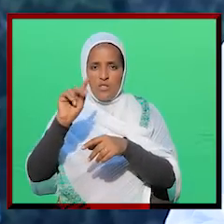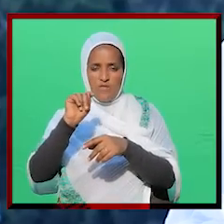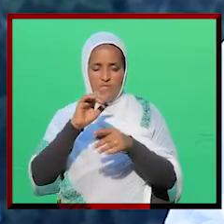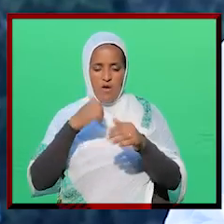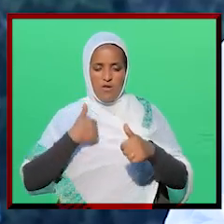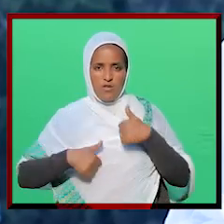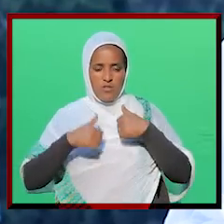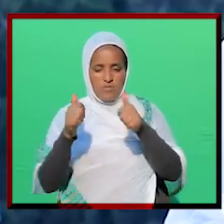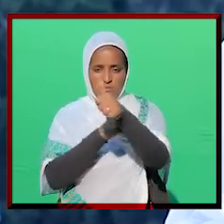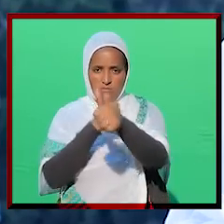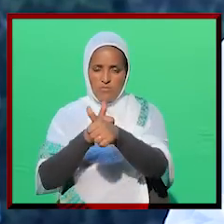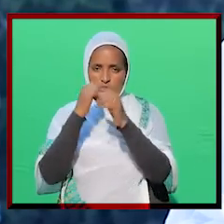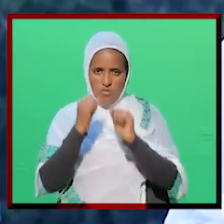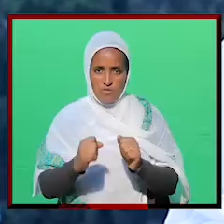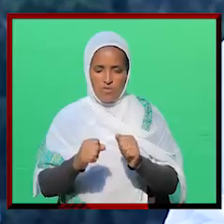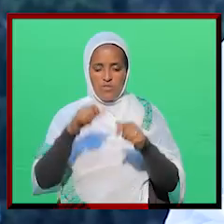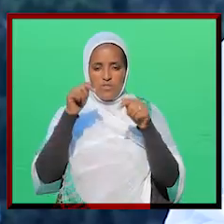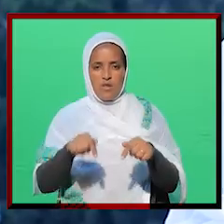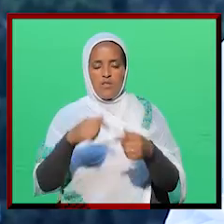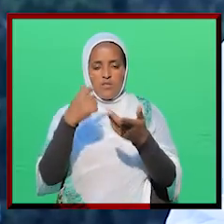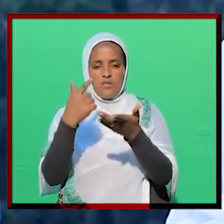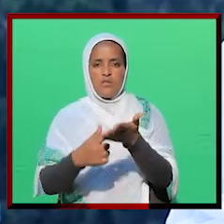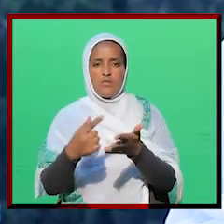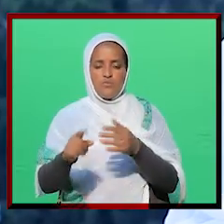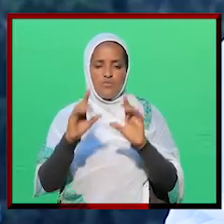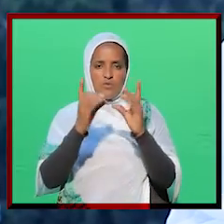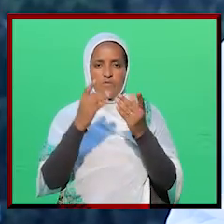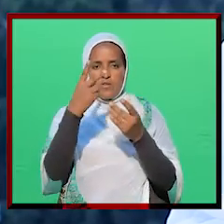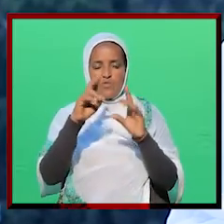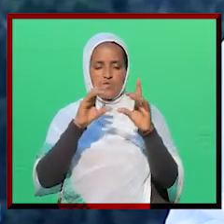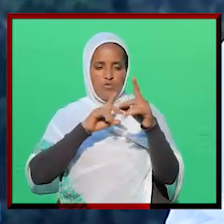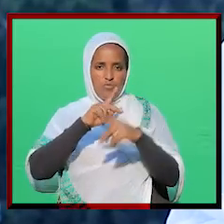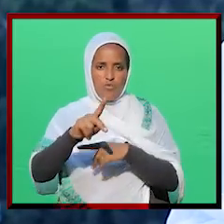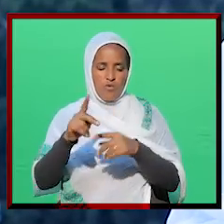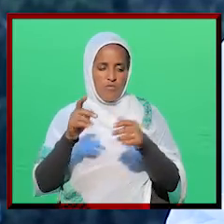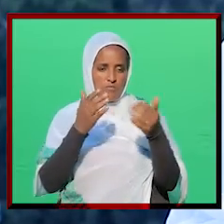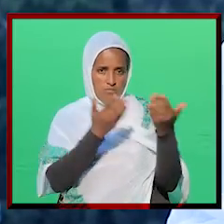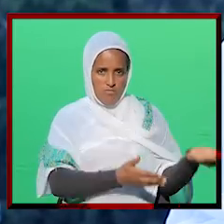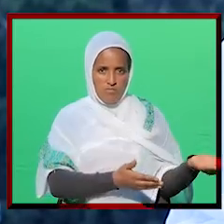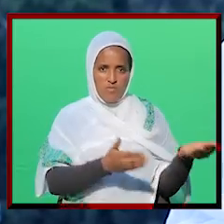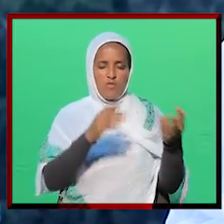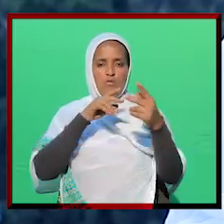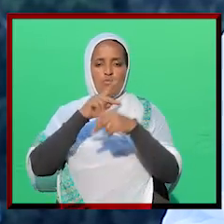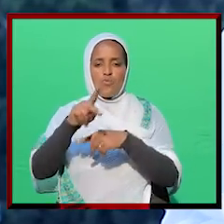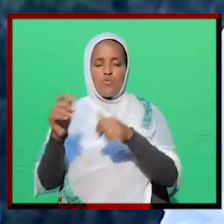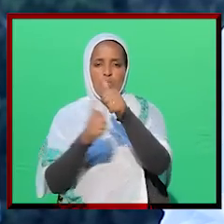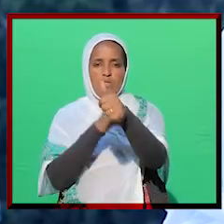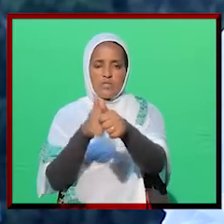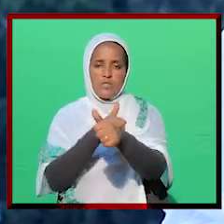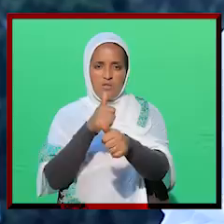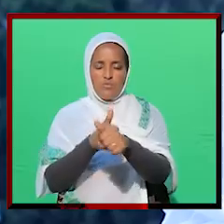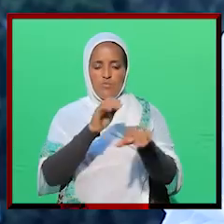በዩቲዩብ አድራሻችን በመግባት ልትከታተሉ ትችላላችሁ። ዛሬ የዚሁ ክፍል 12 ዝግጅት ነው የሚቀርበው።